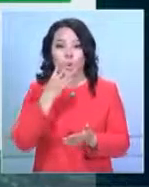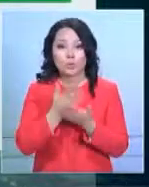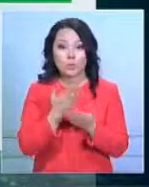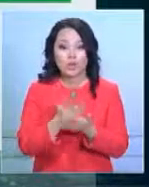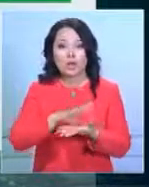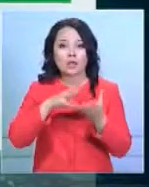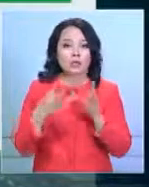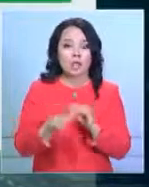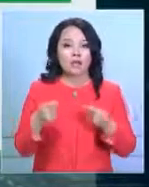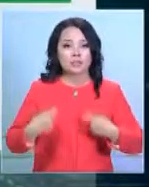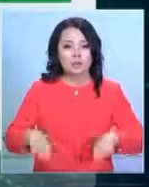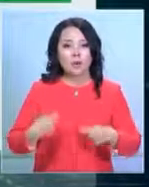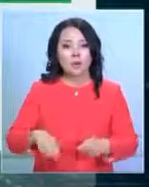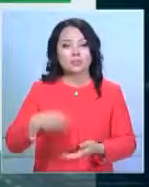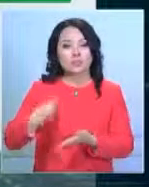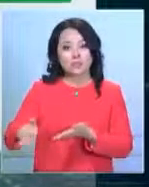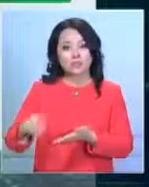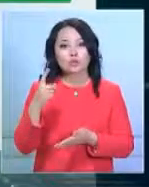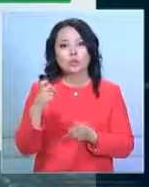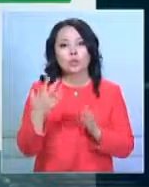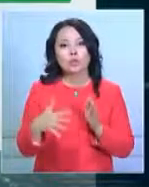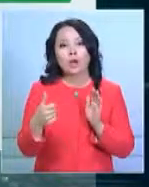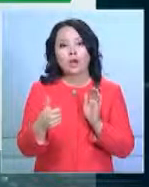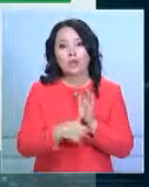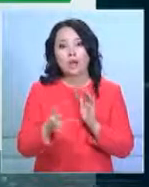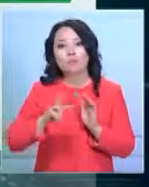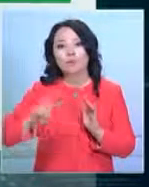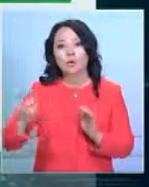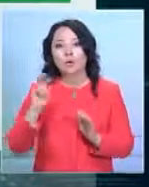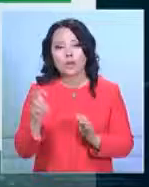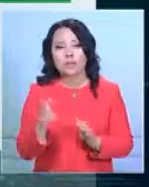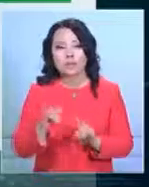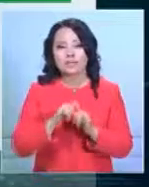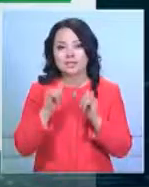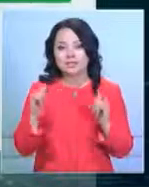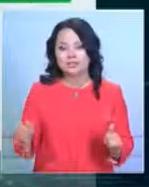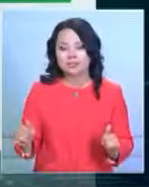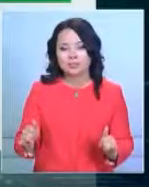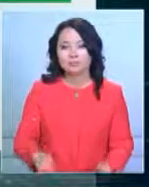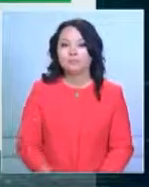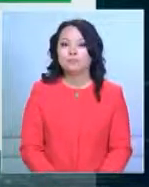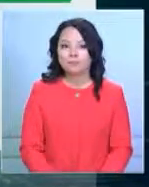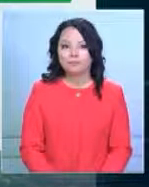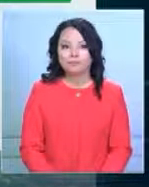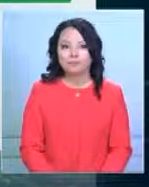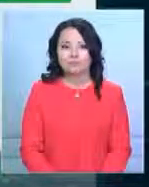Ал жалпы сауда-саттық көлемі 156 миллион доллардан асты.